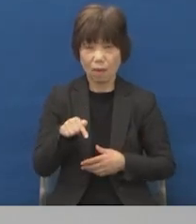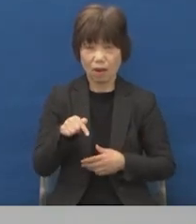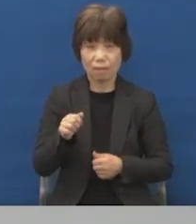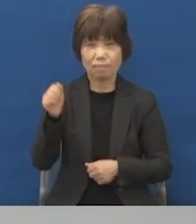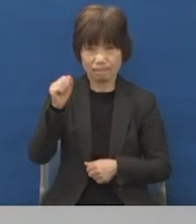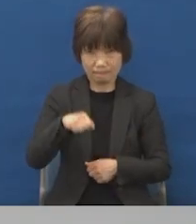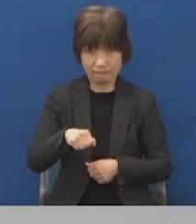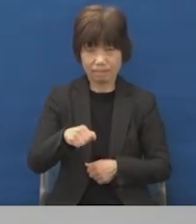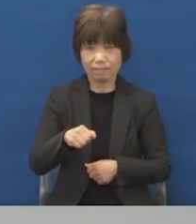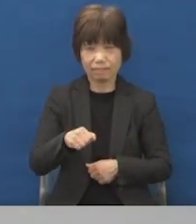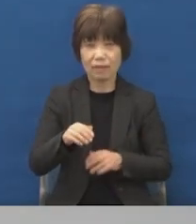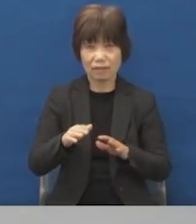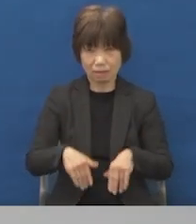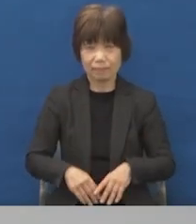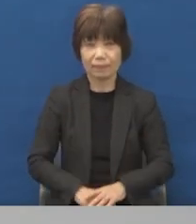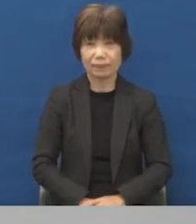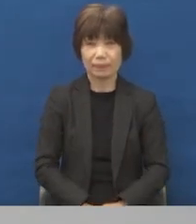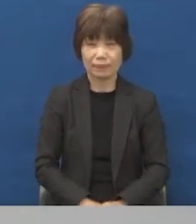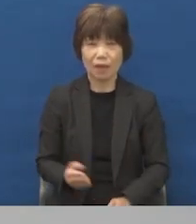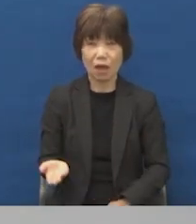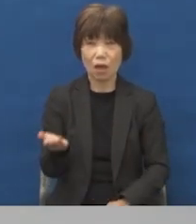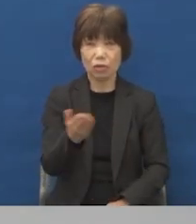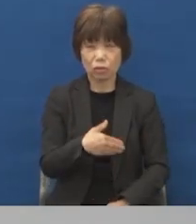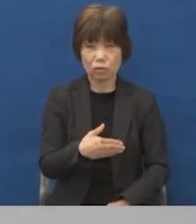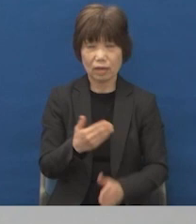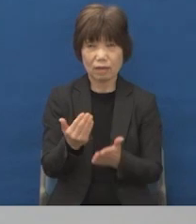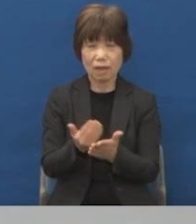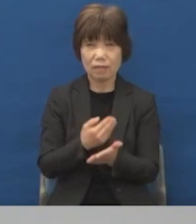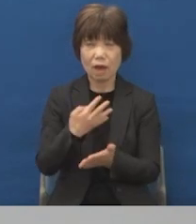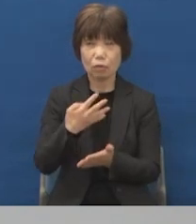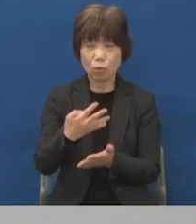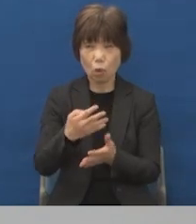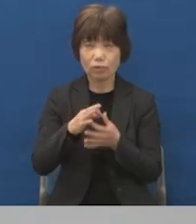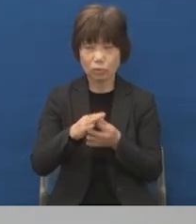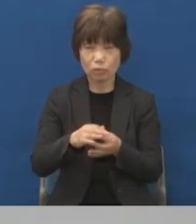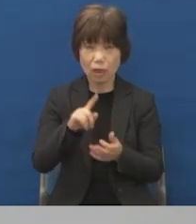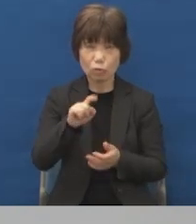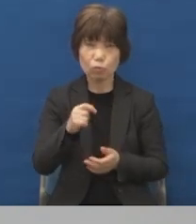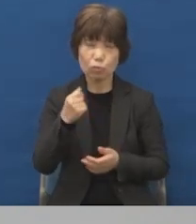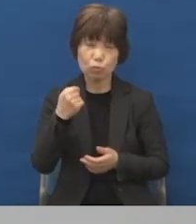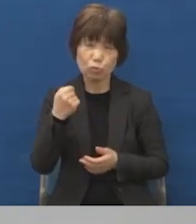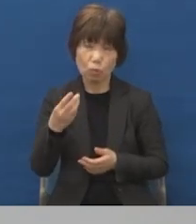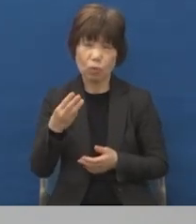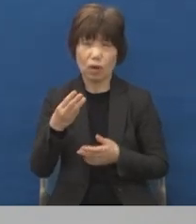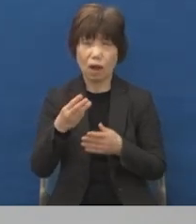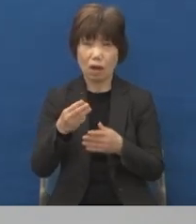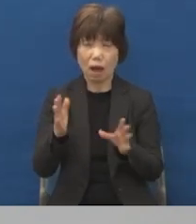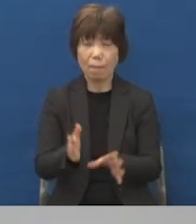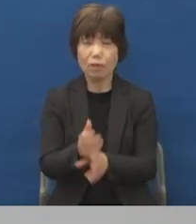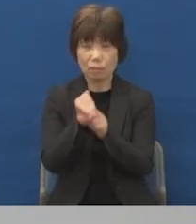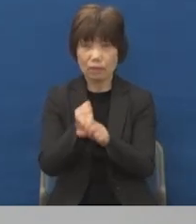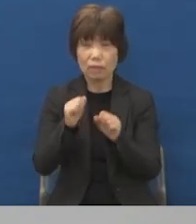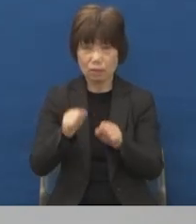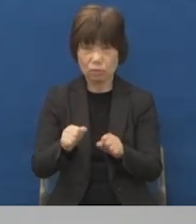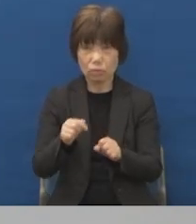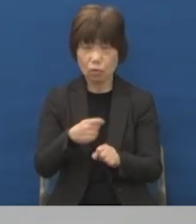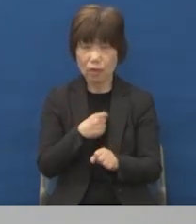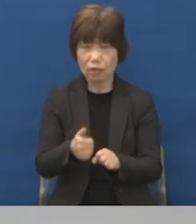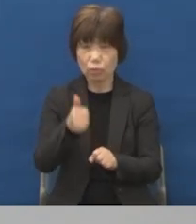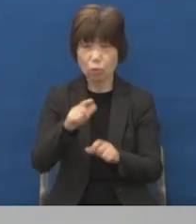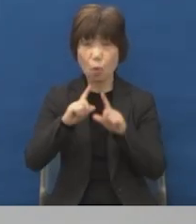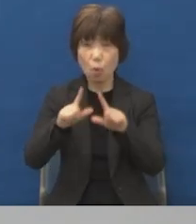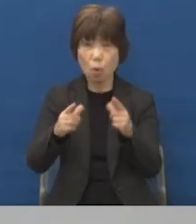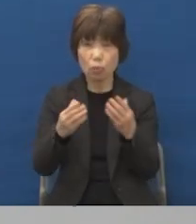おり可決されました。次に、残余の議案15件を一括評決に付します。本案は委員長報告の